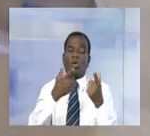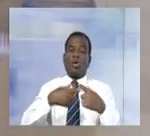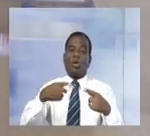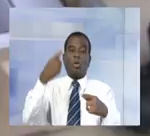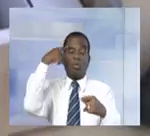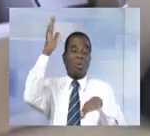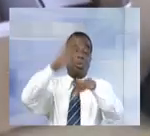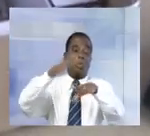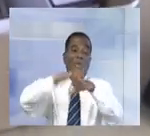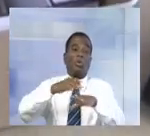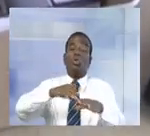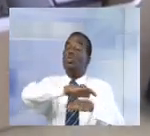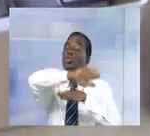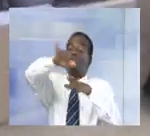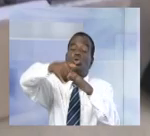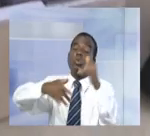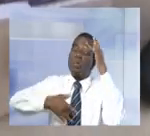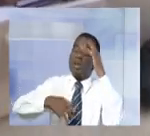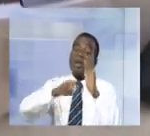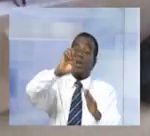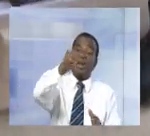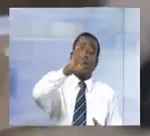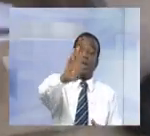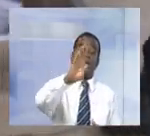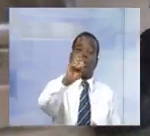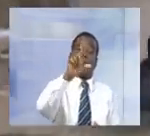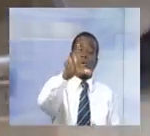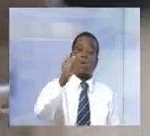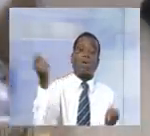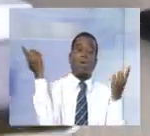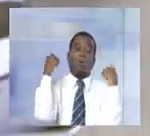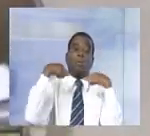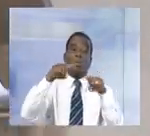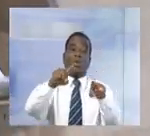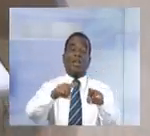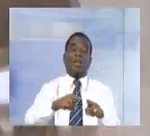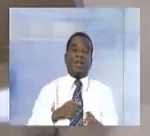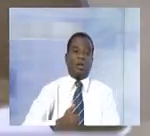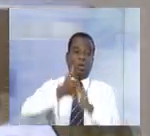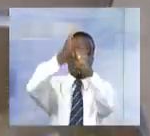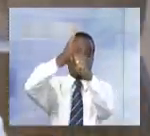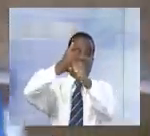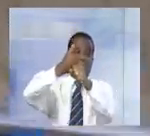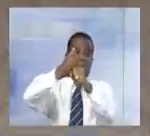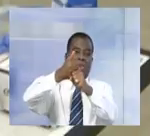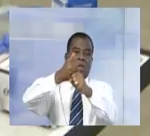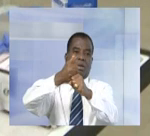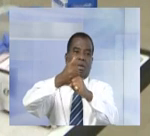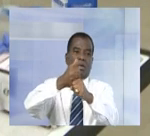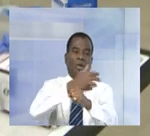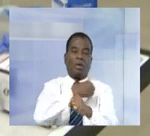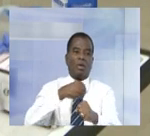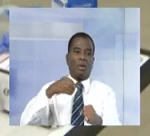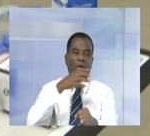pour prévenir tout risque de propagation du virus Ebola lors de la CAN 2015. Le contrôle aux